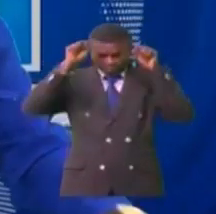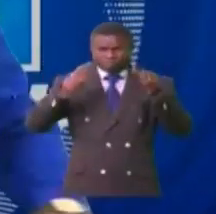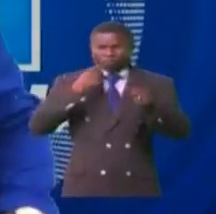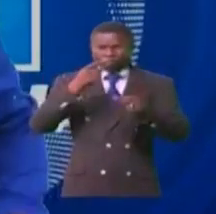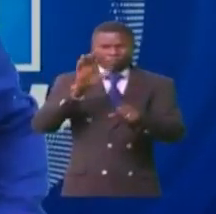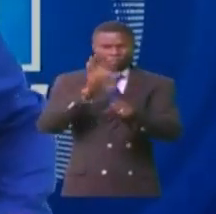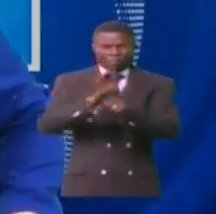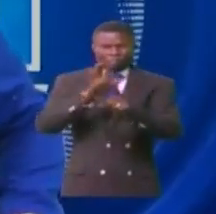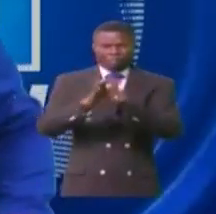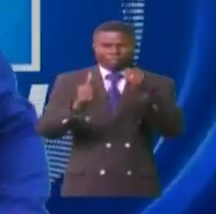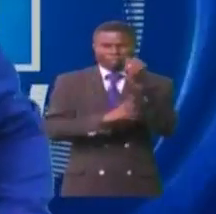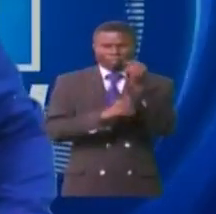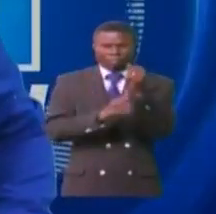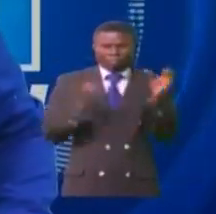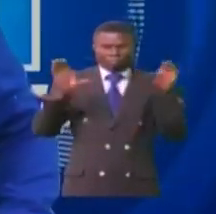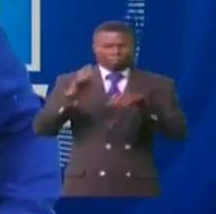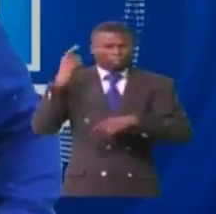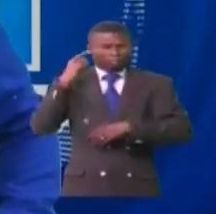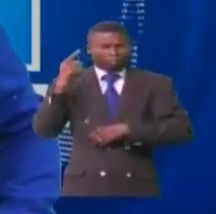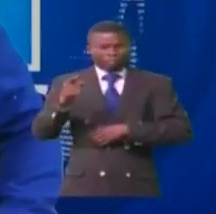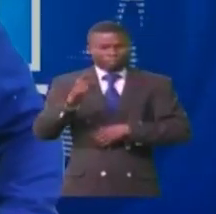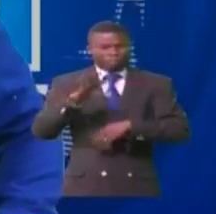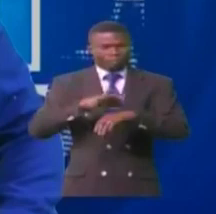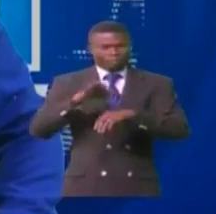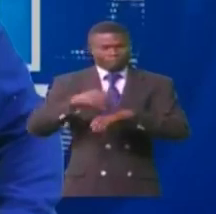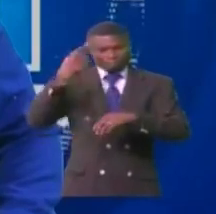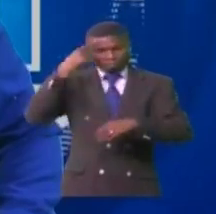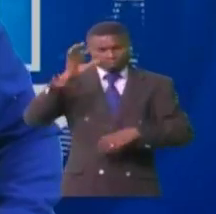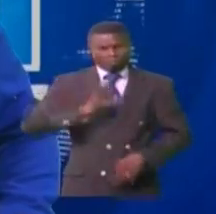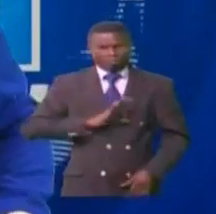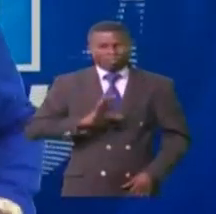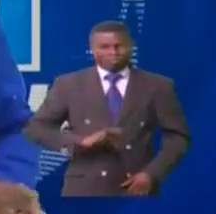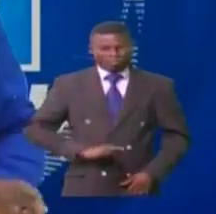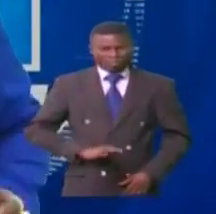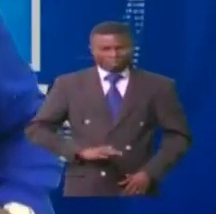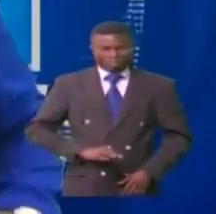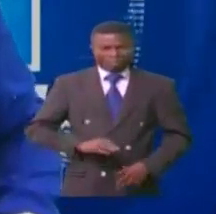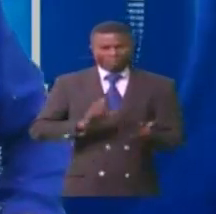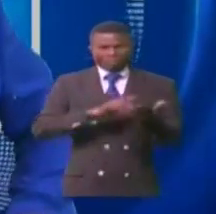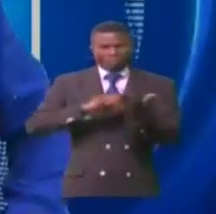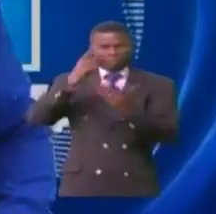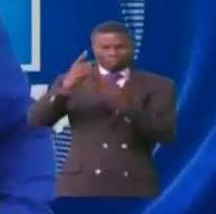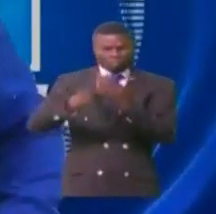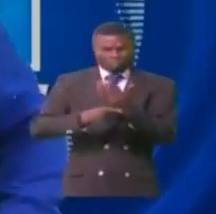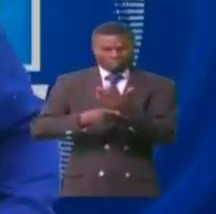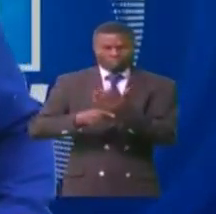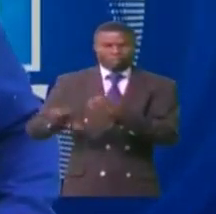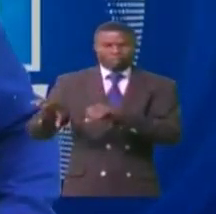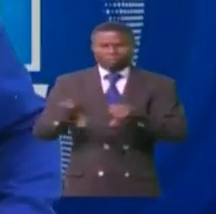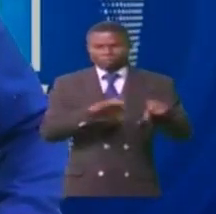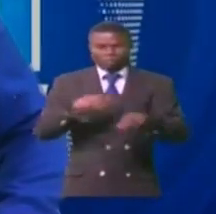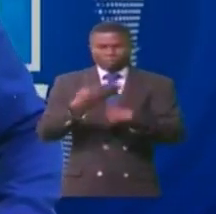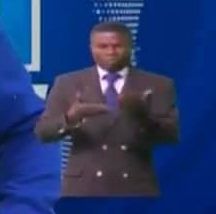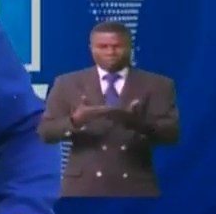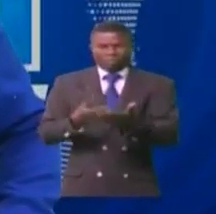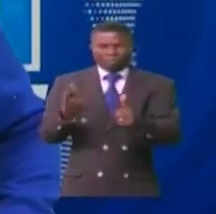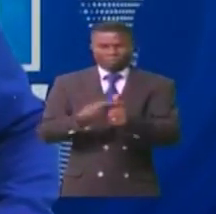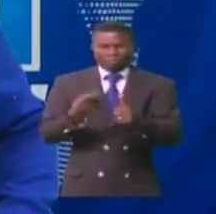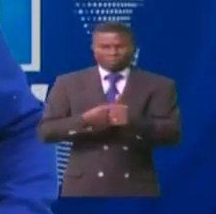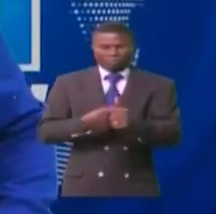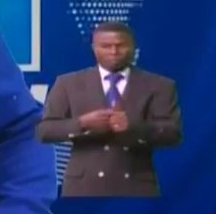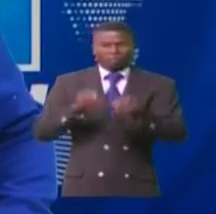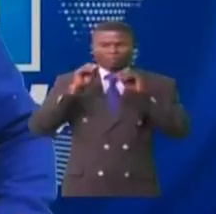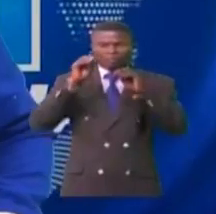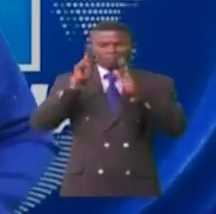foule immense venue l'écouter. Une occasion pour Félix Tshisekedi de faire un bilan de quelques réalisations, notamment la gratuité